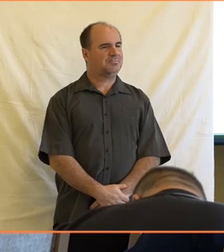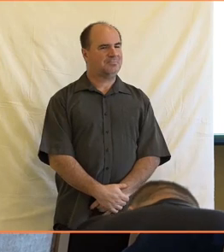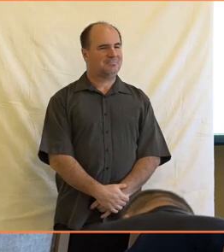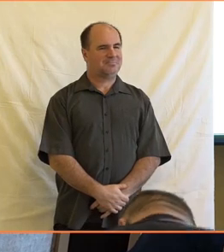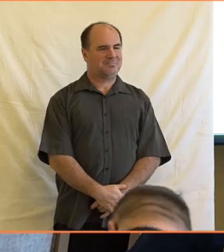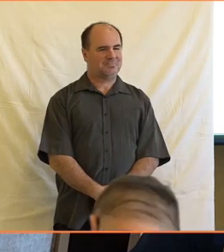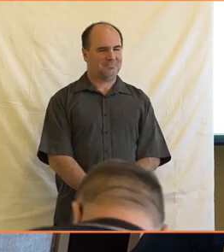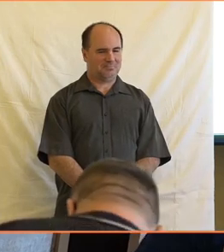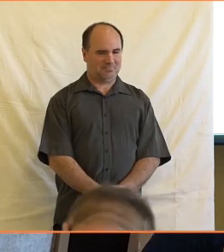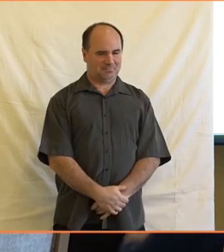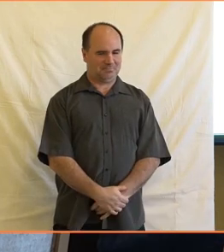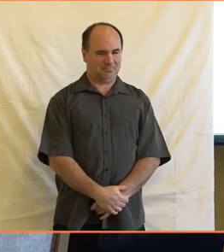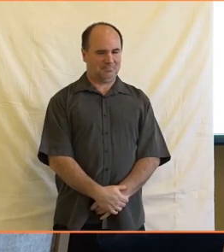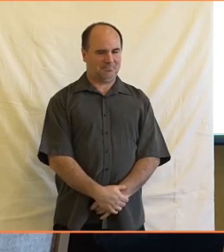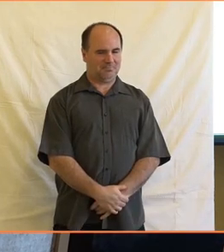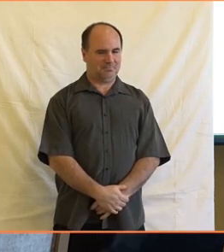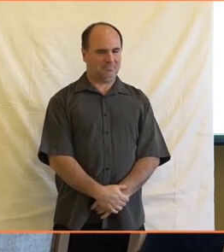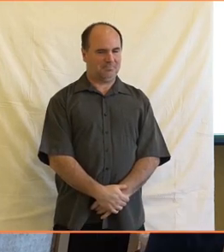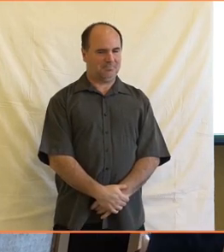Thank you.